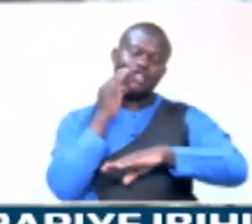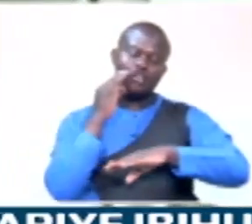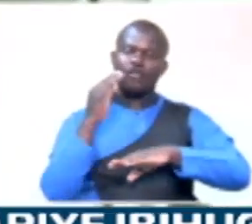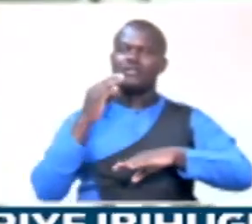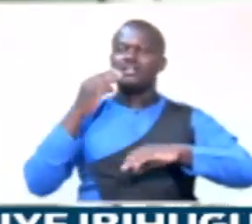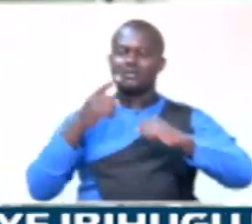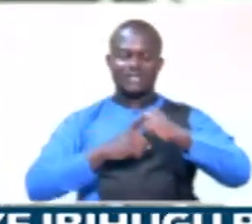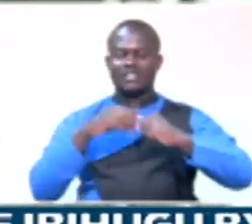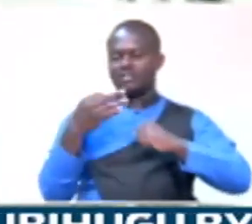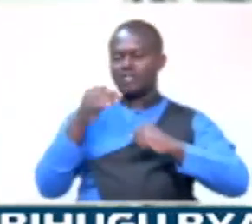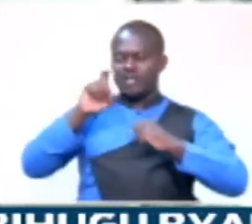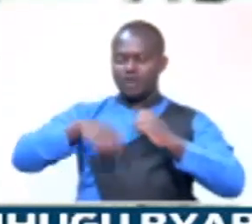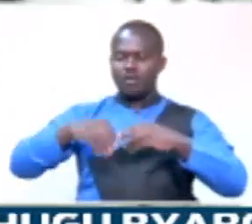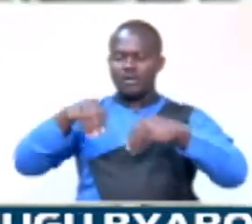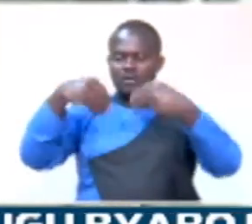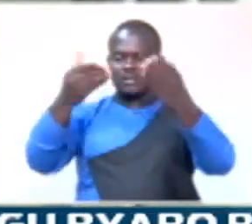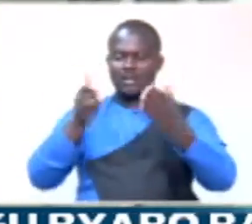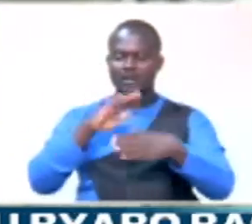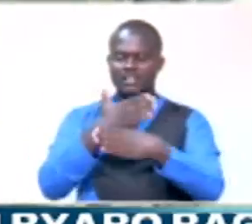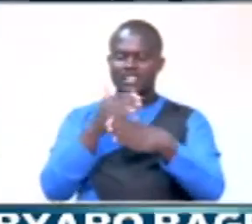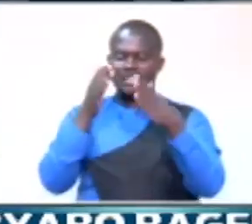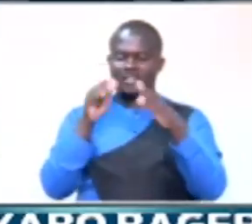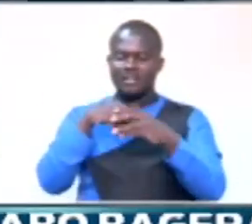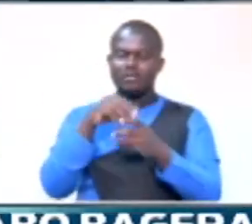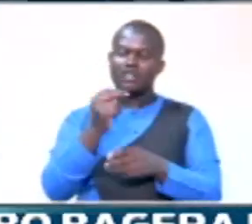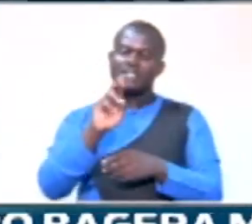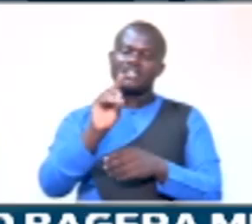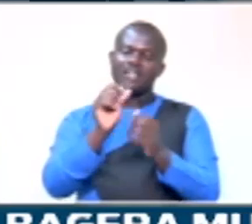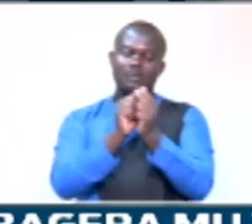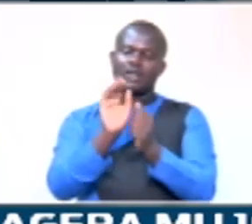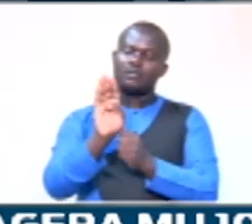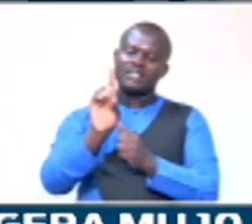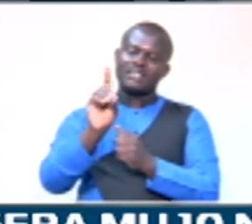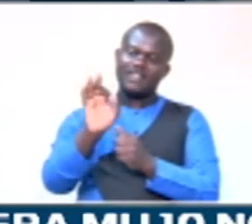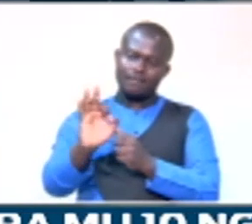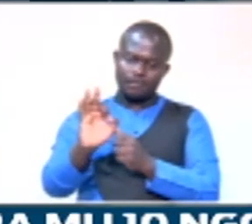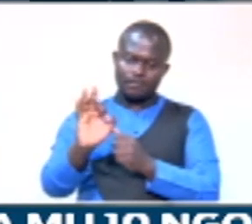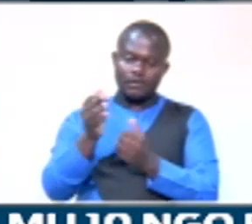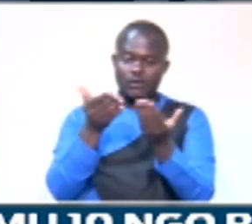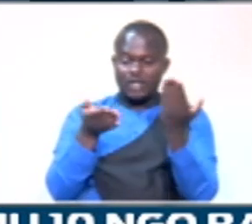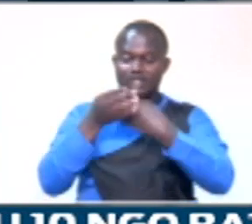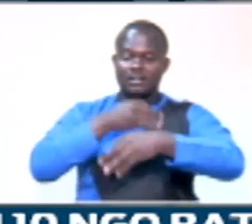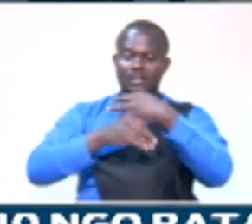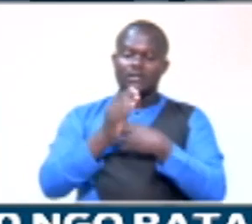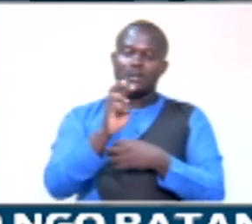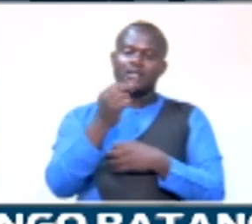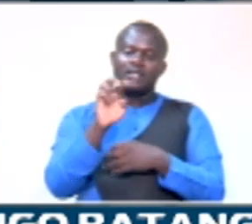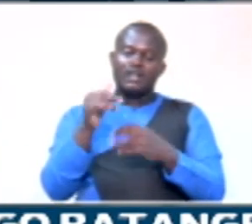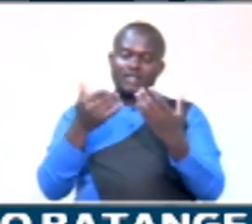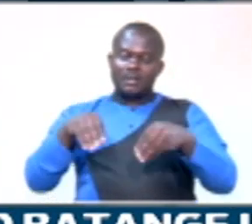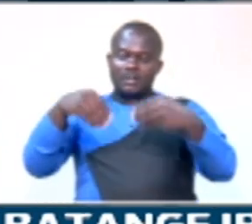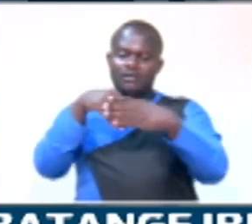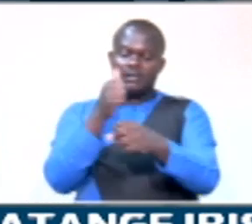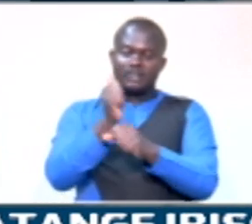63 yagombaga gutangwa n'abanyamigabane barimo NIRDA na BDF. Uretse inganda za Burera na Nyanza zamaze kwegurirwa